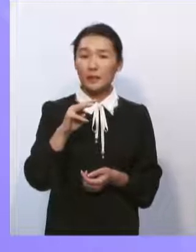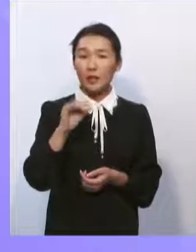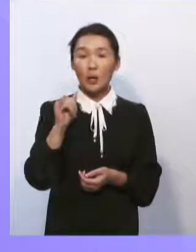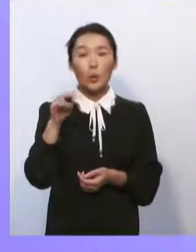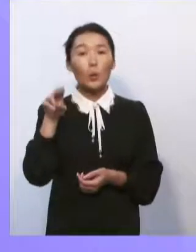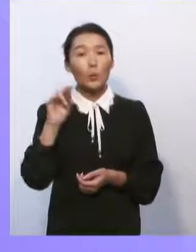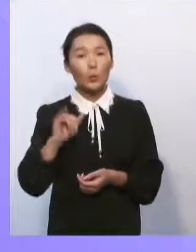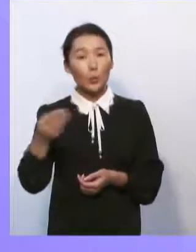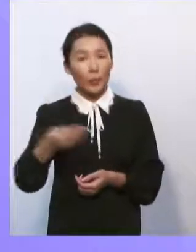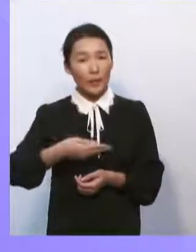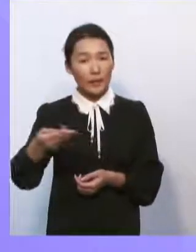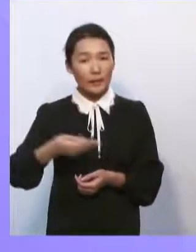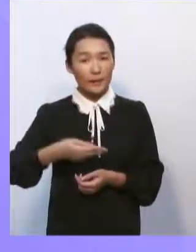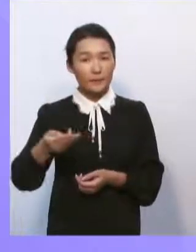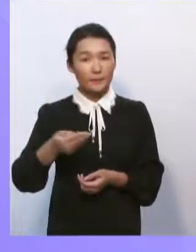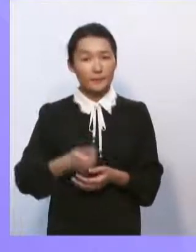Ундуй элейт.